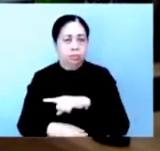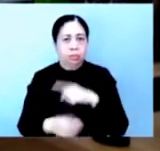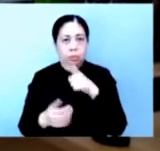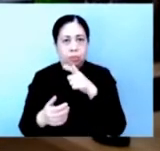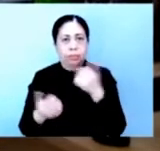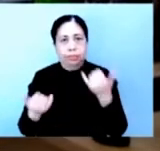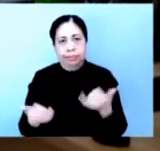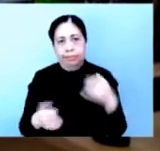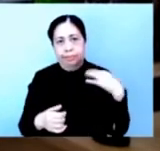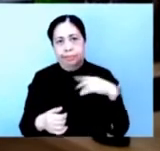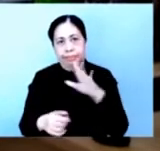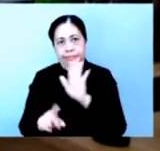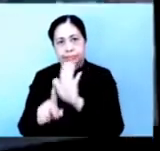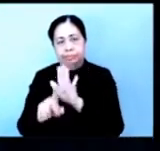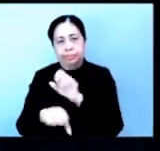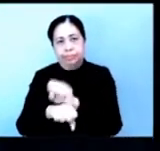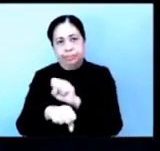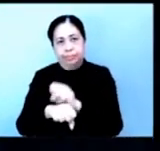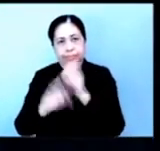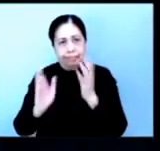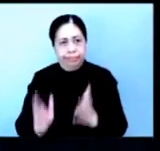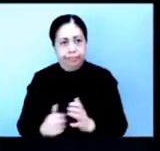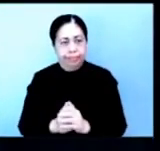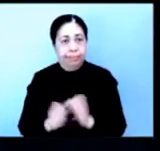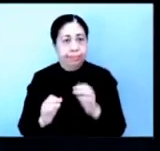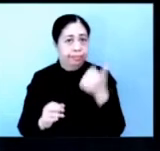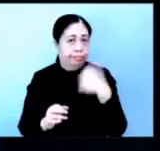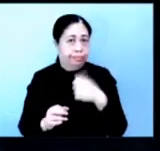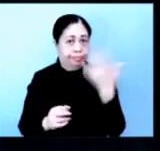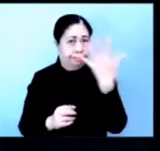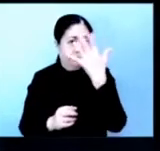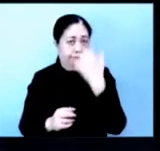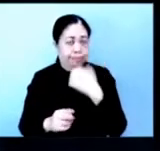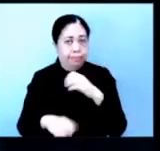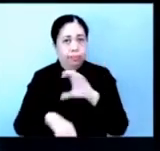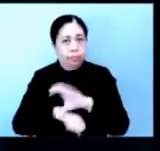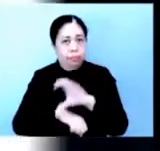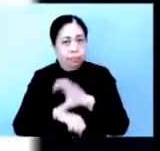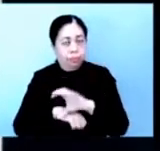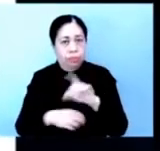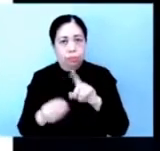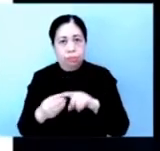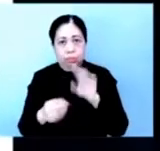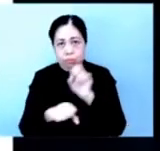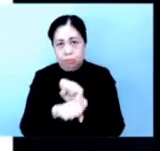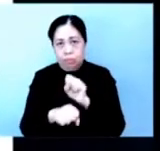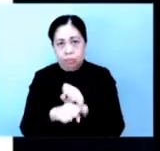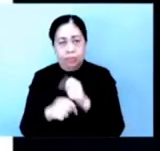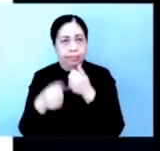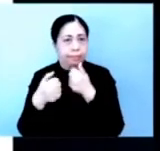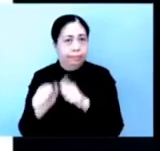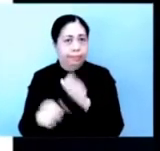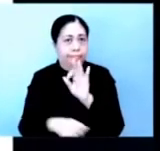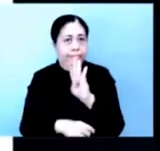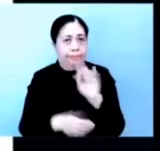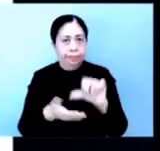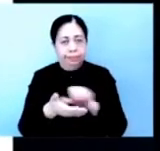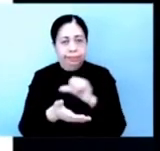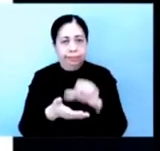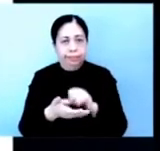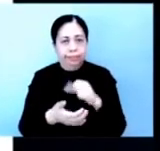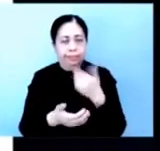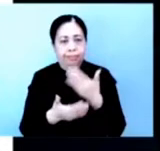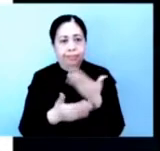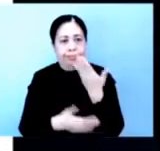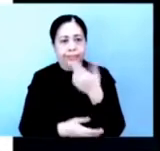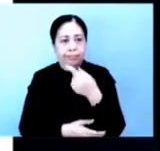tinatanggap ng isang empleyado. Kung kayo po ay may nais ikonsulta sa inyong lingkod, i-follow lang ang Facebook page ng Good Morning